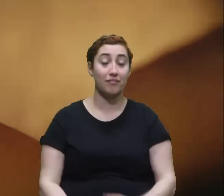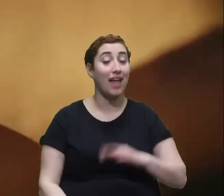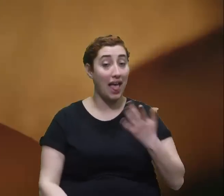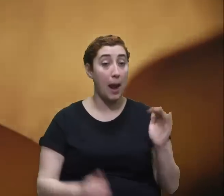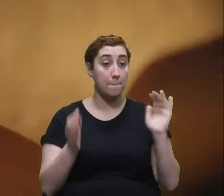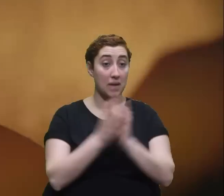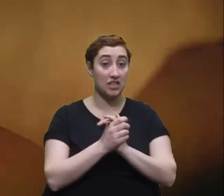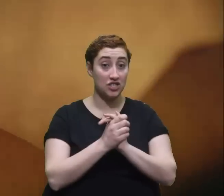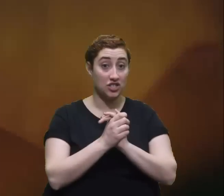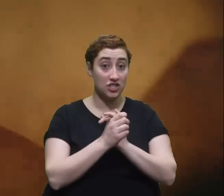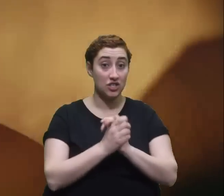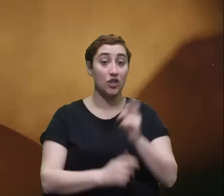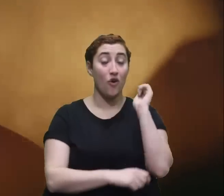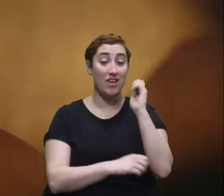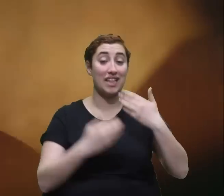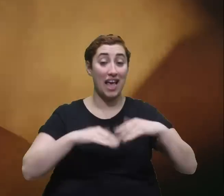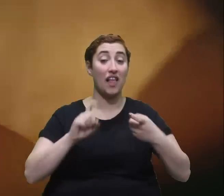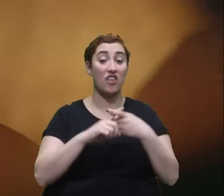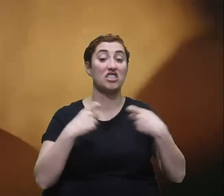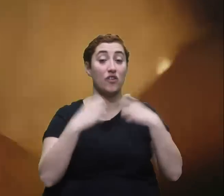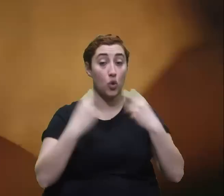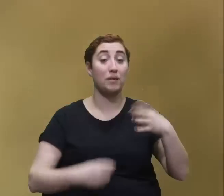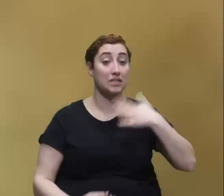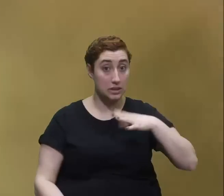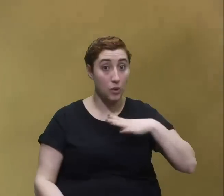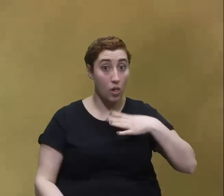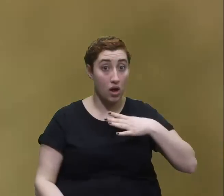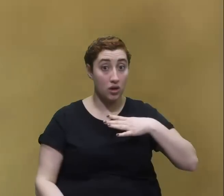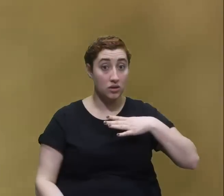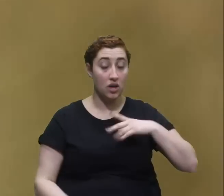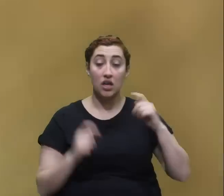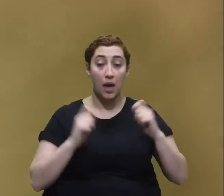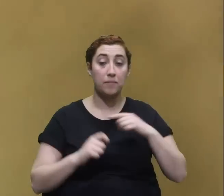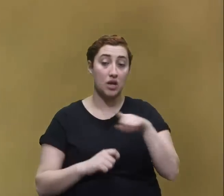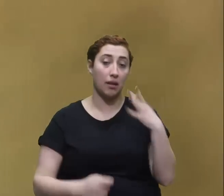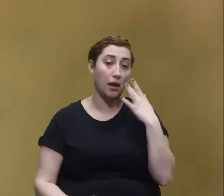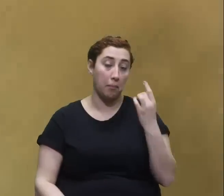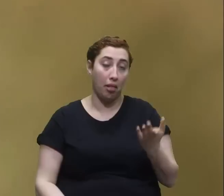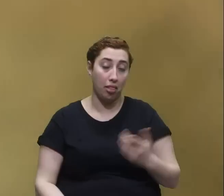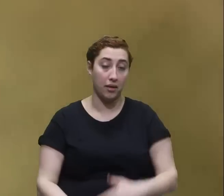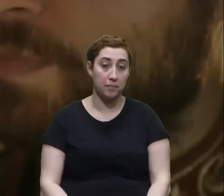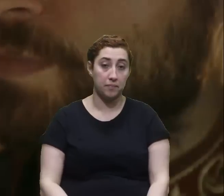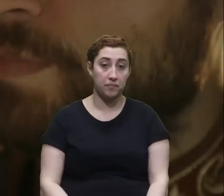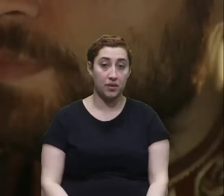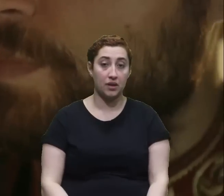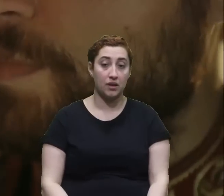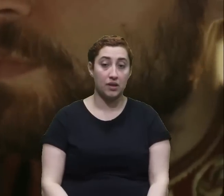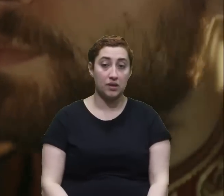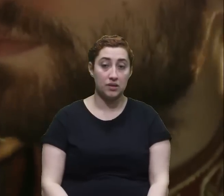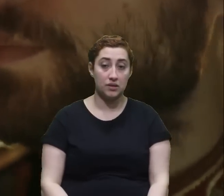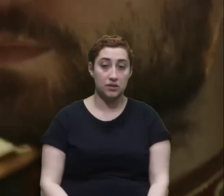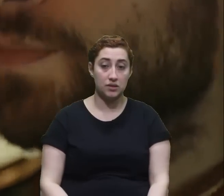Eğer barış konferansını engellemek ve savaş çıkartmak istiyorlarsa yapacakları belli. Sultan başıyla